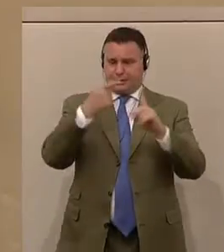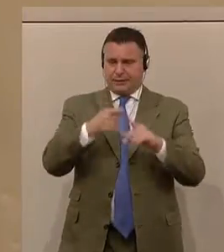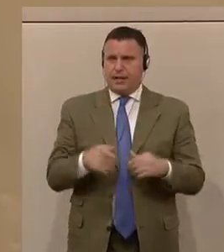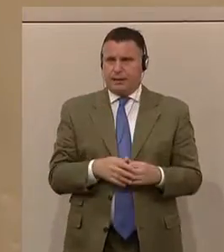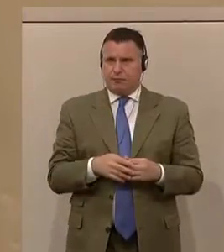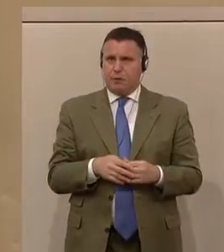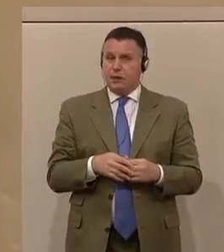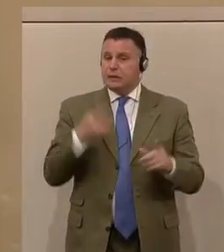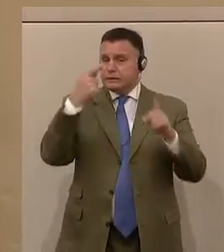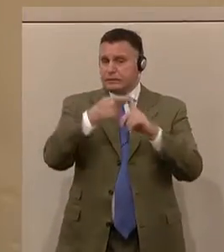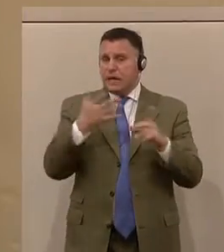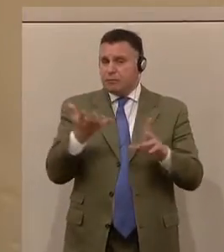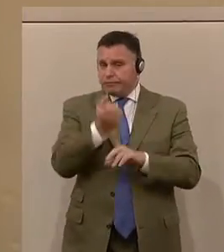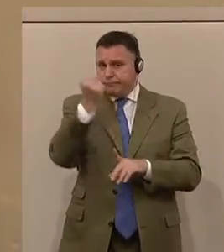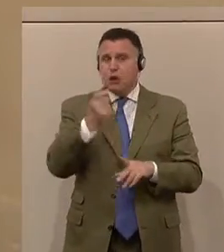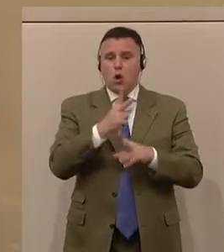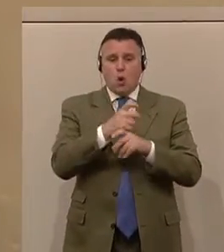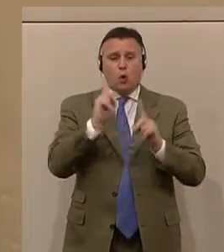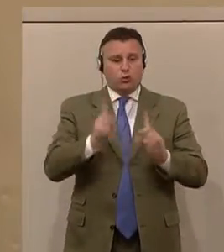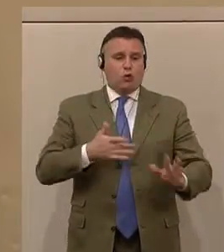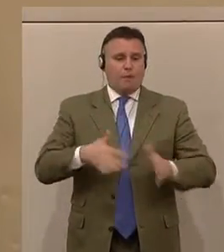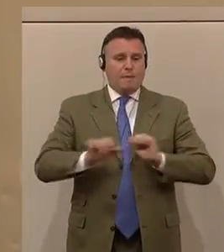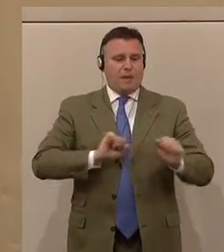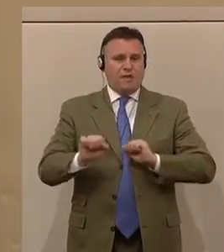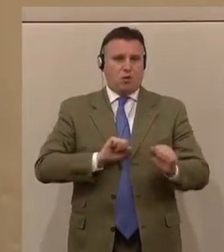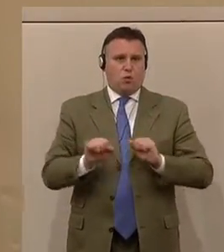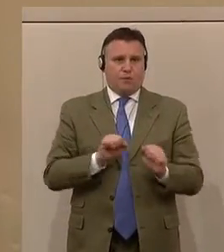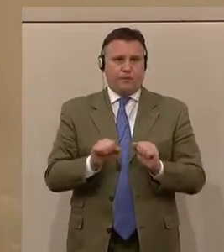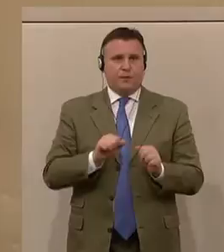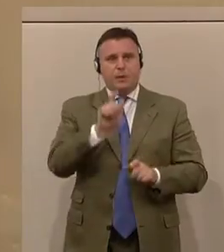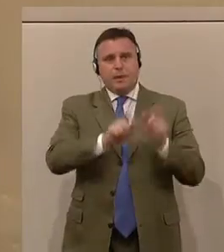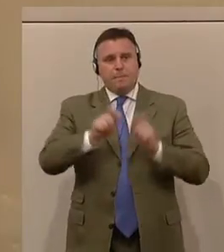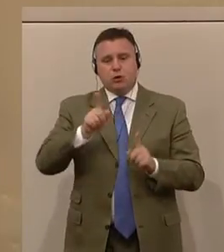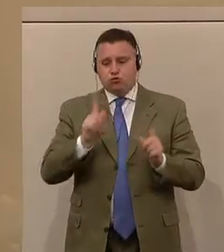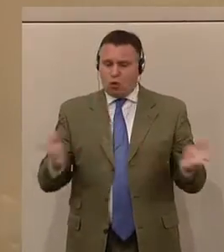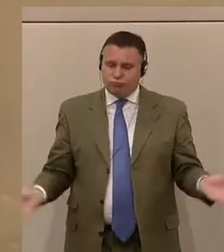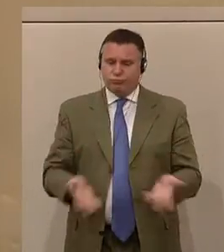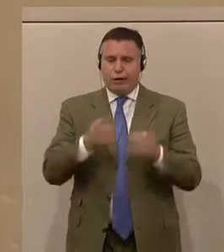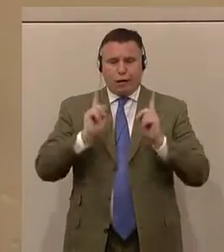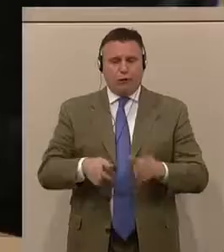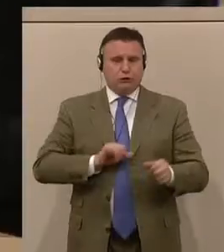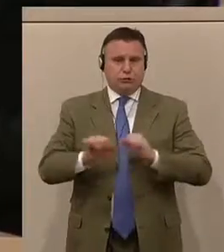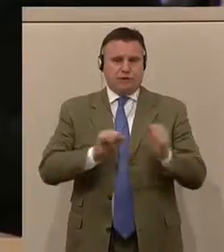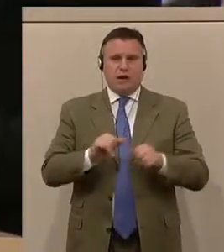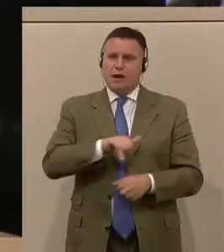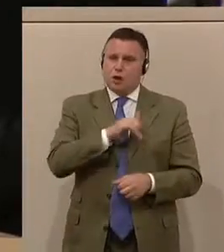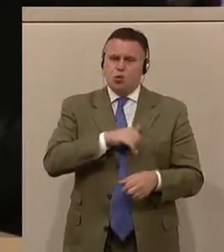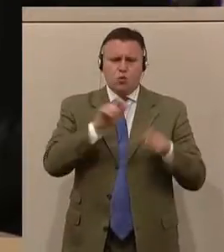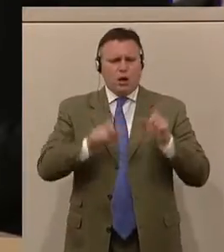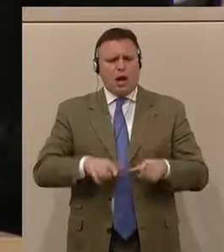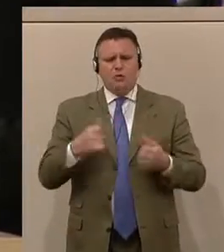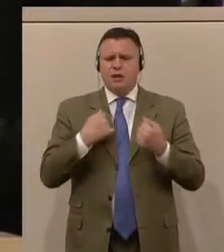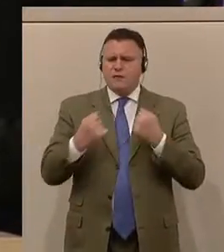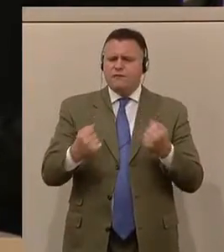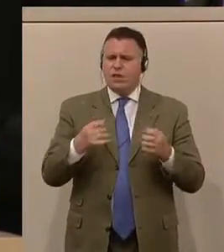Ziele, mit dem großen Ziel, Österreich zu bewegen, den Menschen die Menschen in Bewegung zu bringen, egal ob jung, ob alt, ob